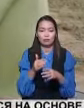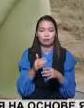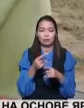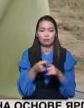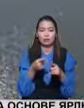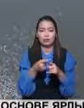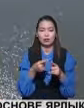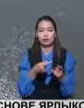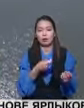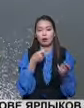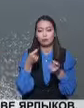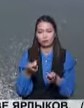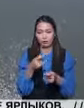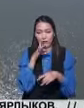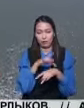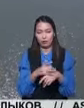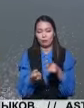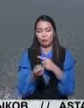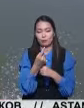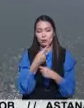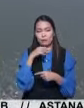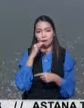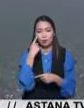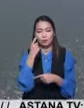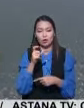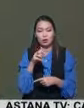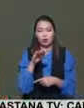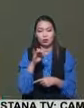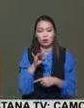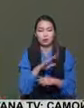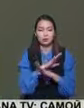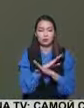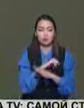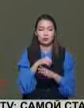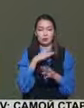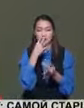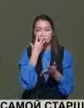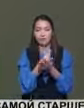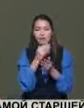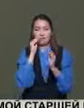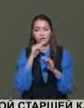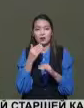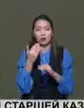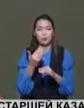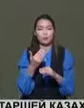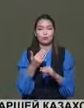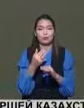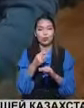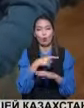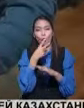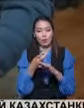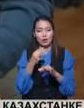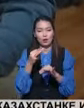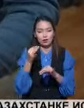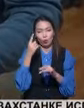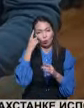на точку. Полиция сразу же сообщила, Эдуард погиб по своей вине. Якобы был нетрезв, упал, ударился и утонул. Но